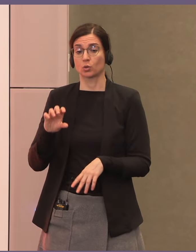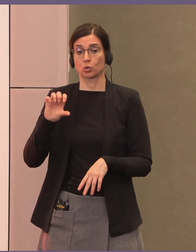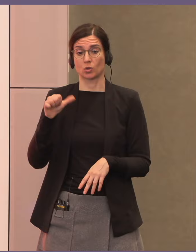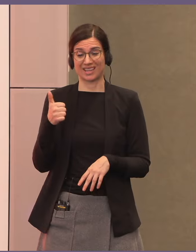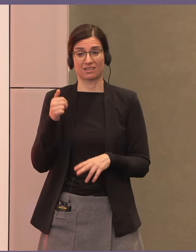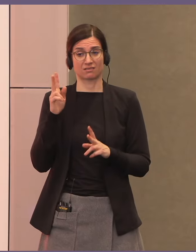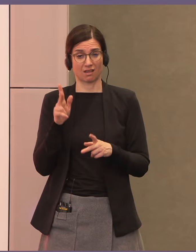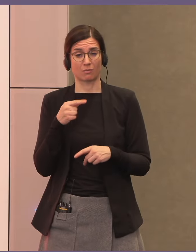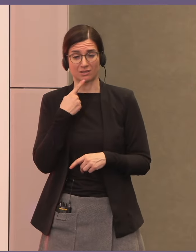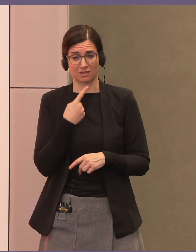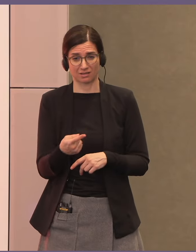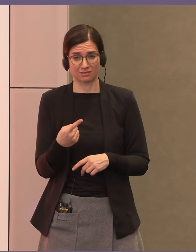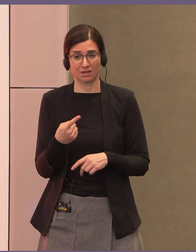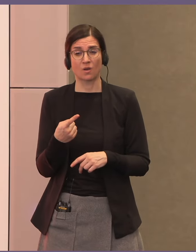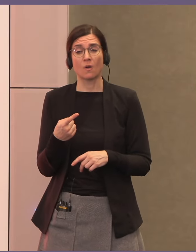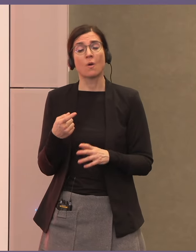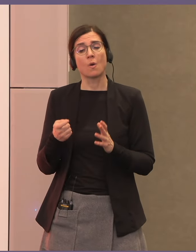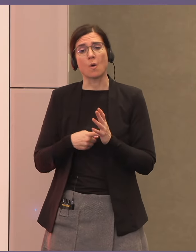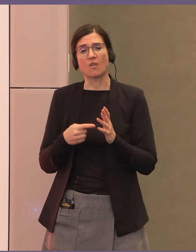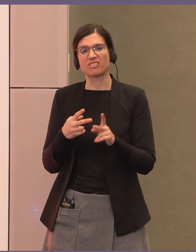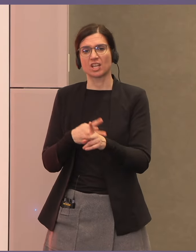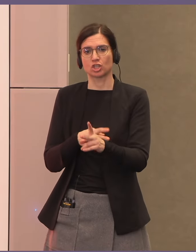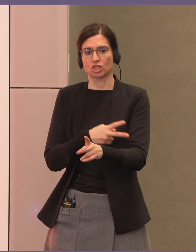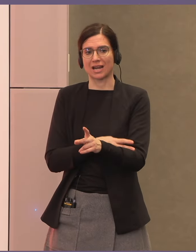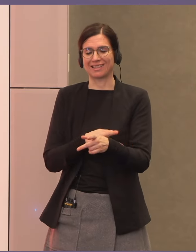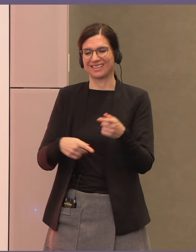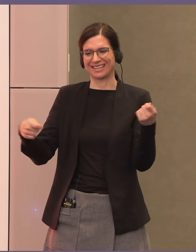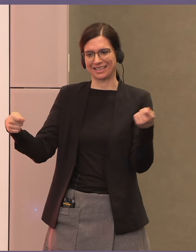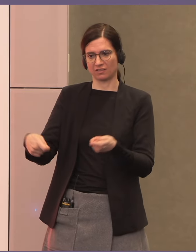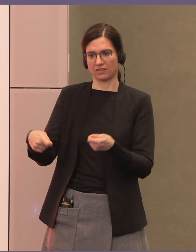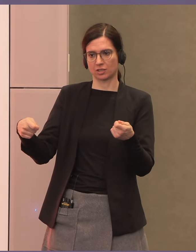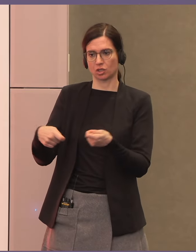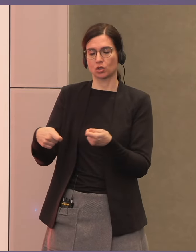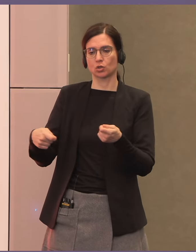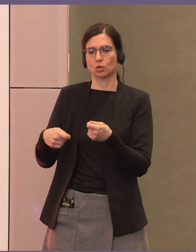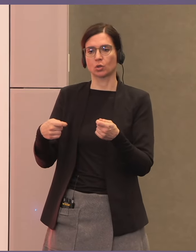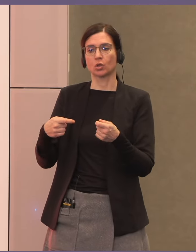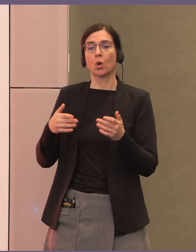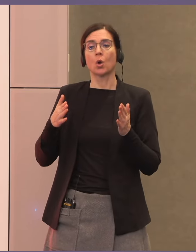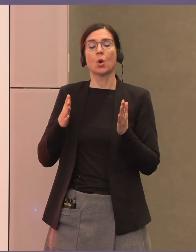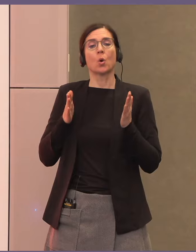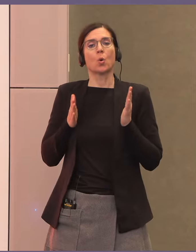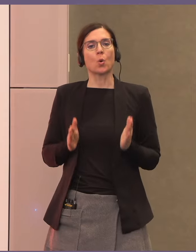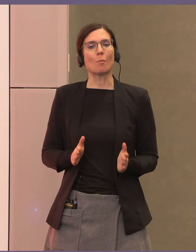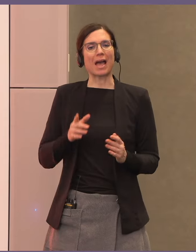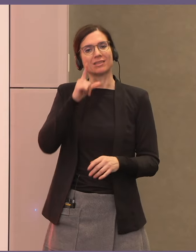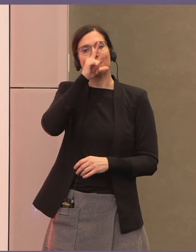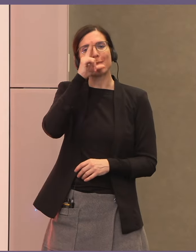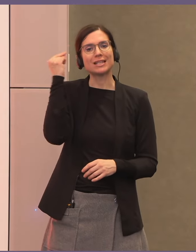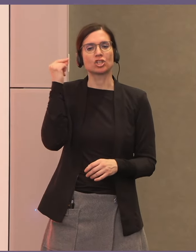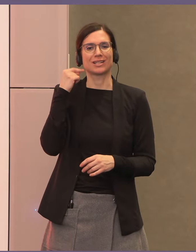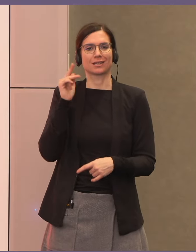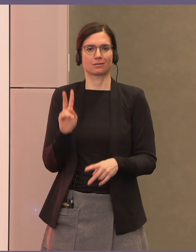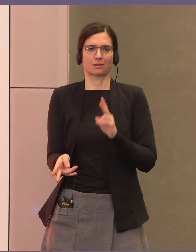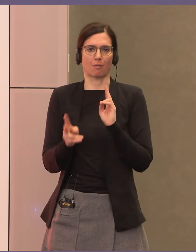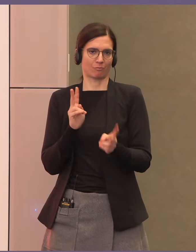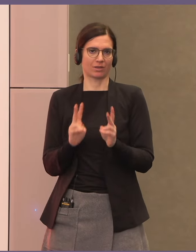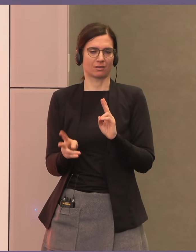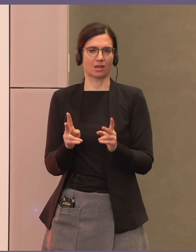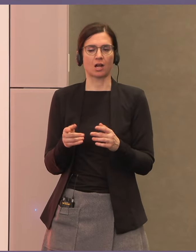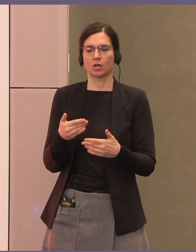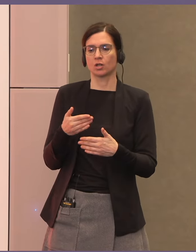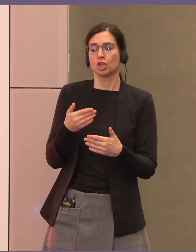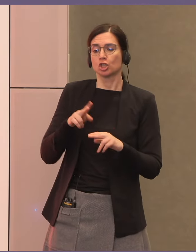festgehalten werden, dass diese häufig als staatliche Investition in Humankapital verstanden wird, welche